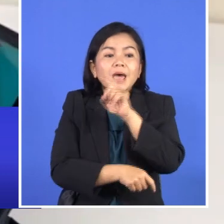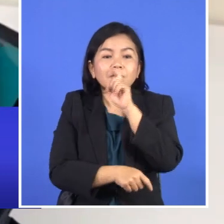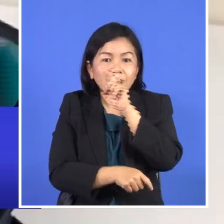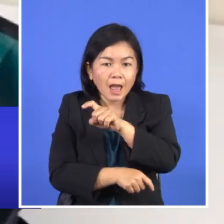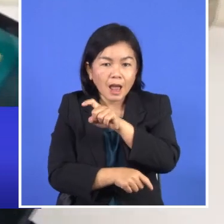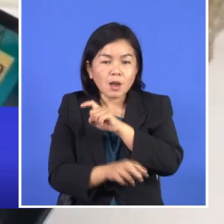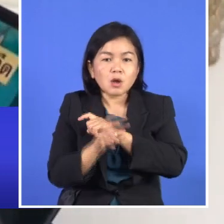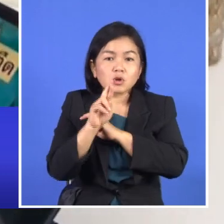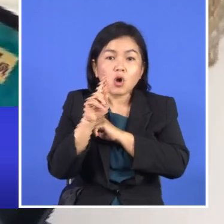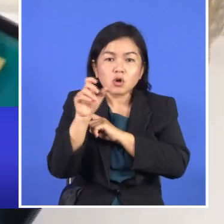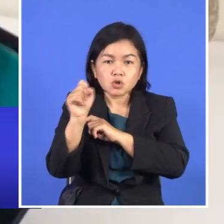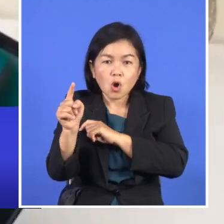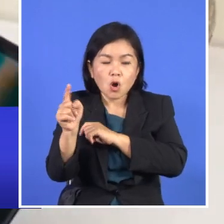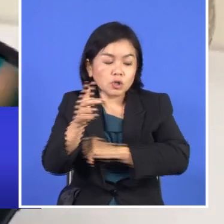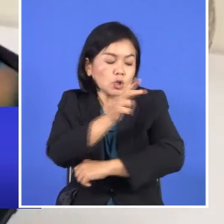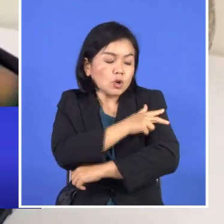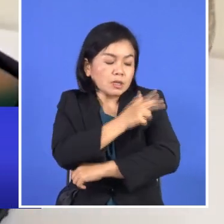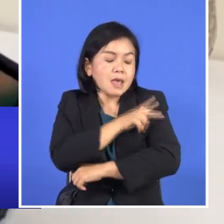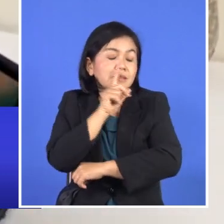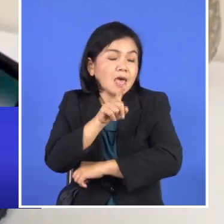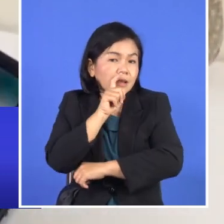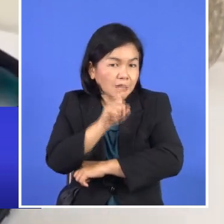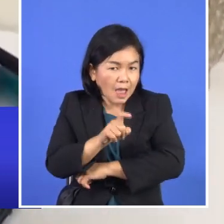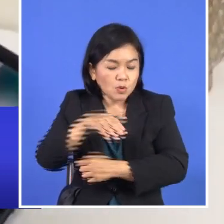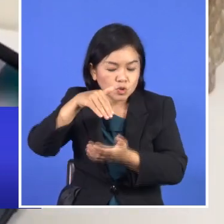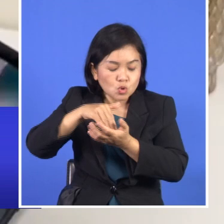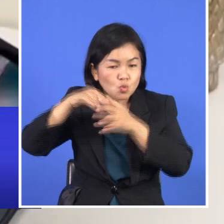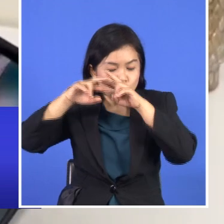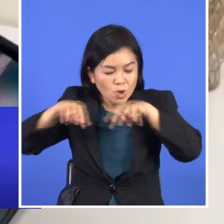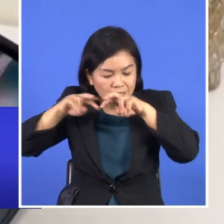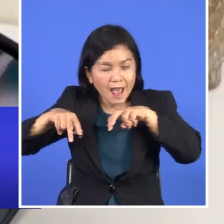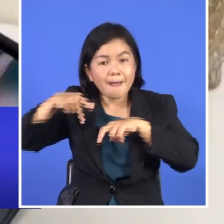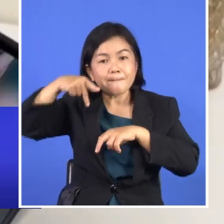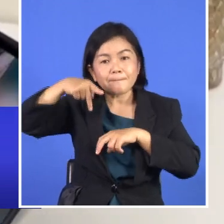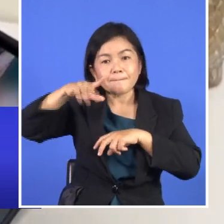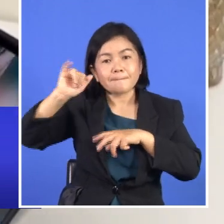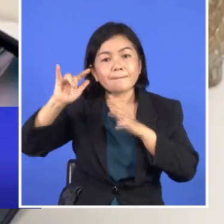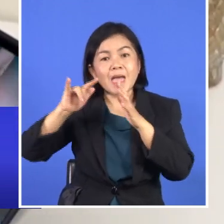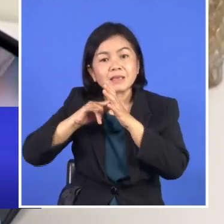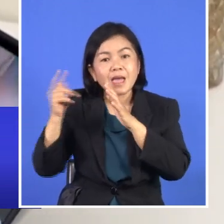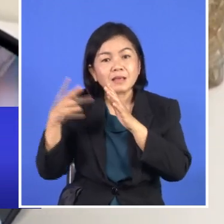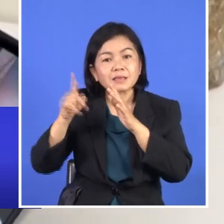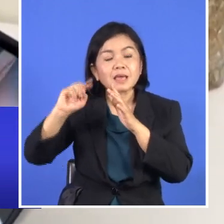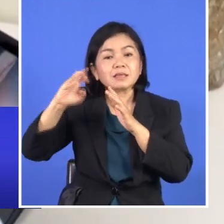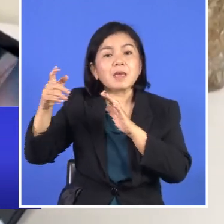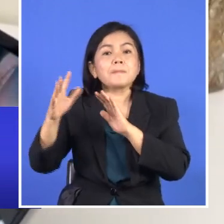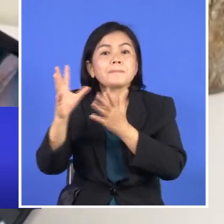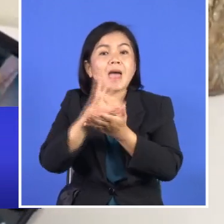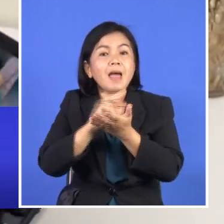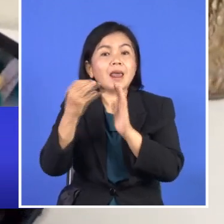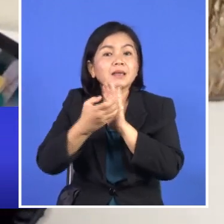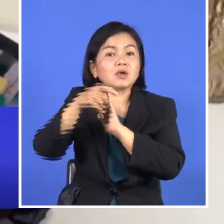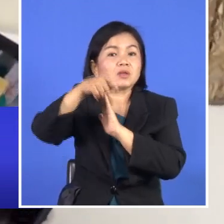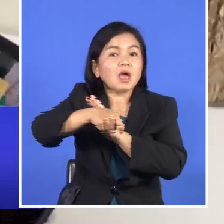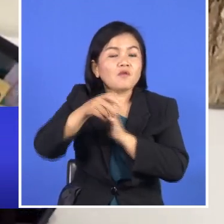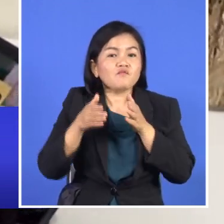ราจารย์ดร.ณัฐภัทรรัตนพิทูลที่ปรึกษาศูนย์วิจัยโรคปรสิตสำนักวิชาแพทยศาสตร์มหาวิทยาลัยเทคโนโลยีสุรนารีท่